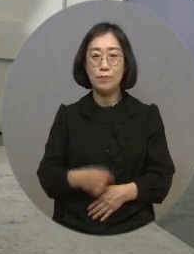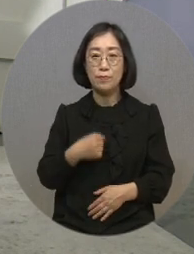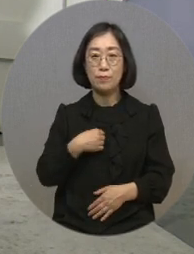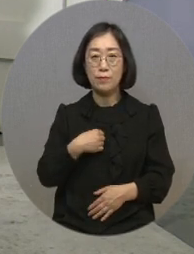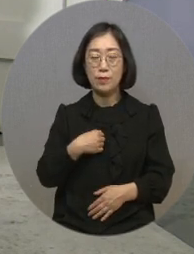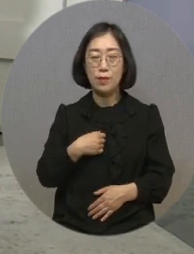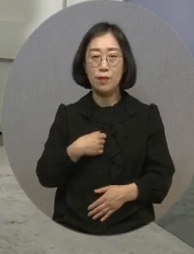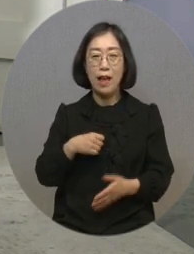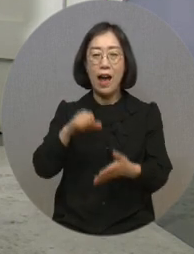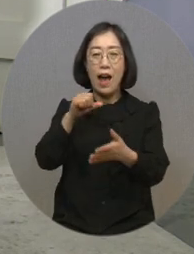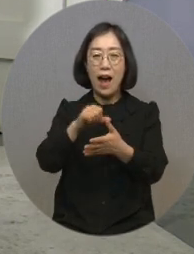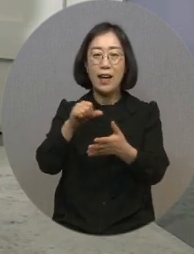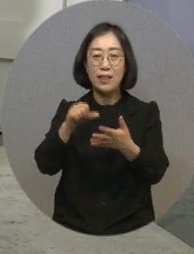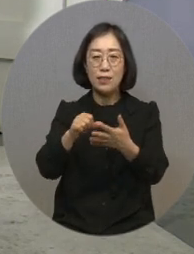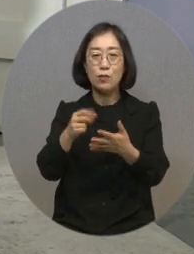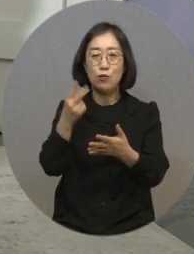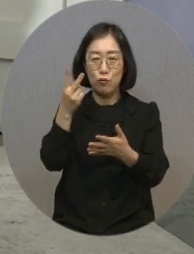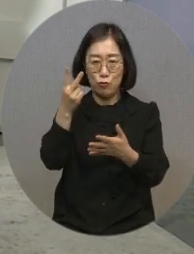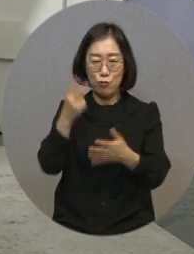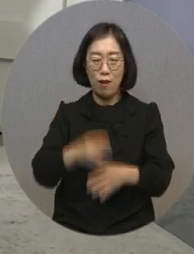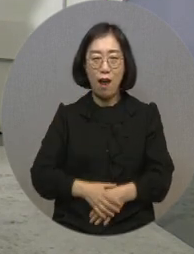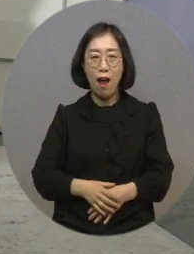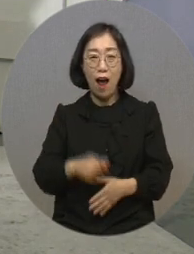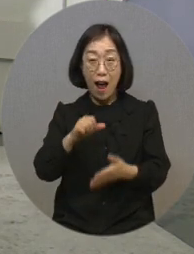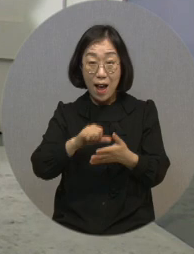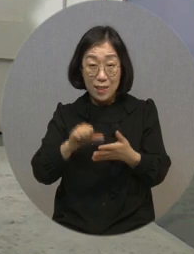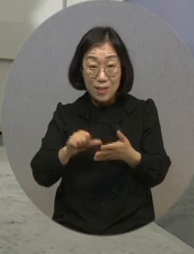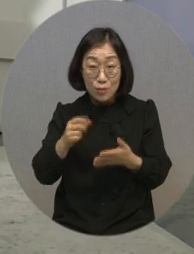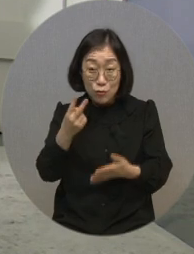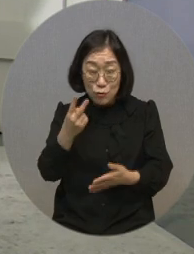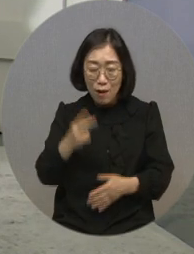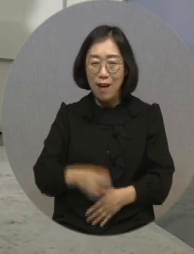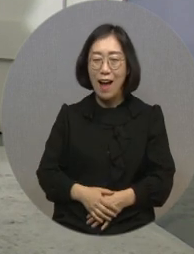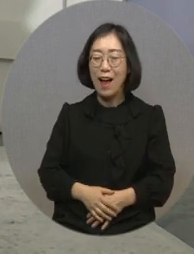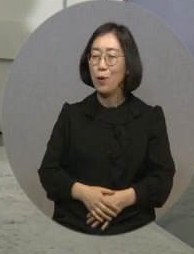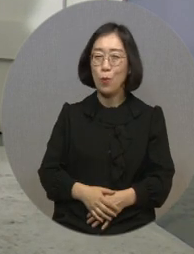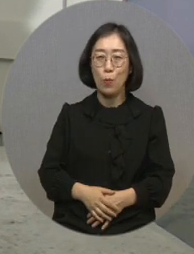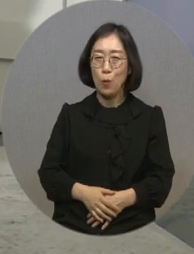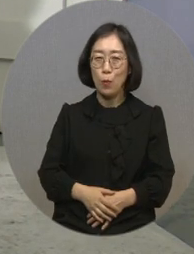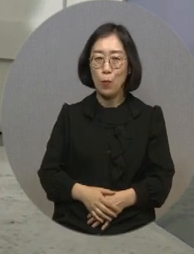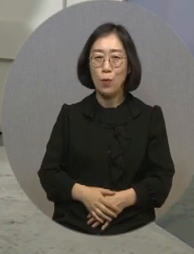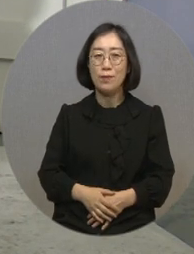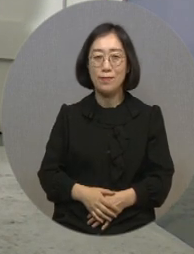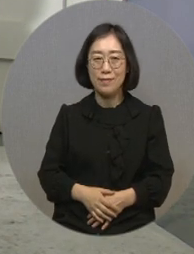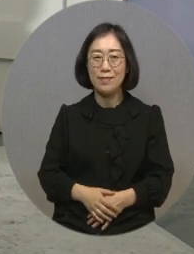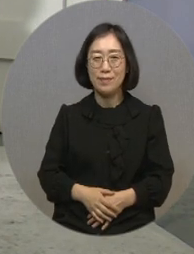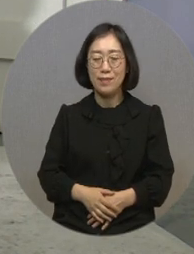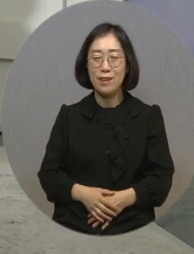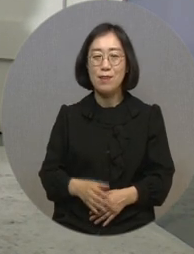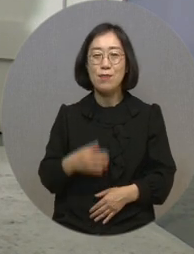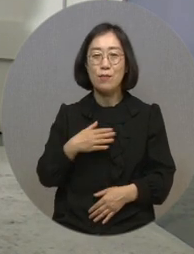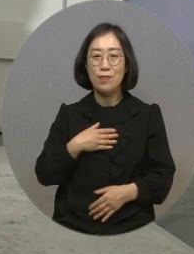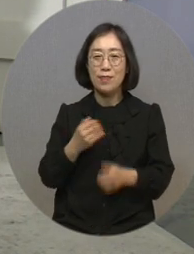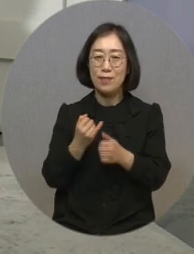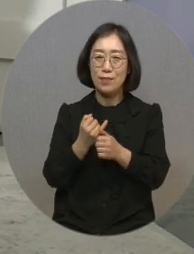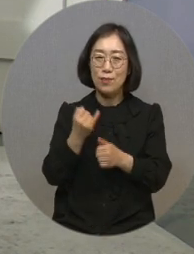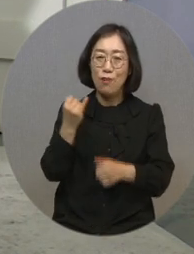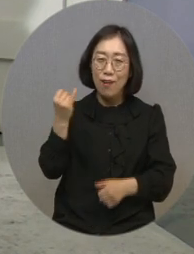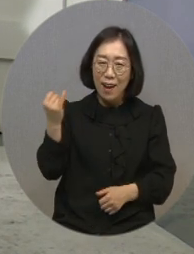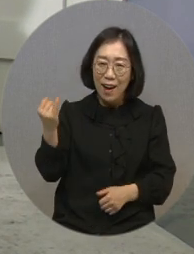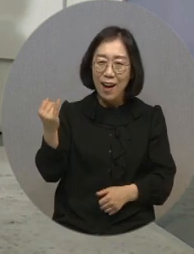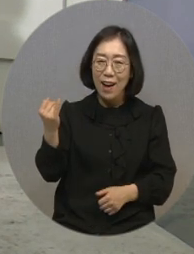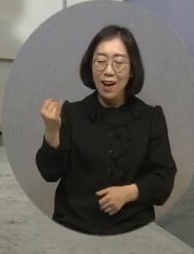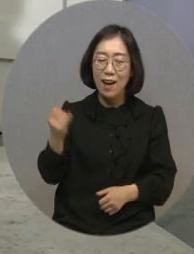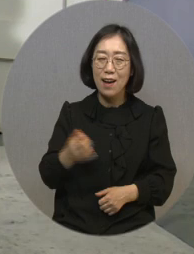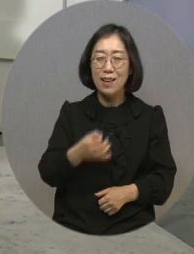저는 아들 두 명이 있습니다. 아들만 둘. 예. 아이고, 대구쟁이겠네. 예. 그러니까 이제 우리 그